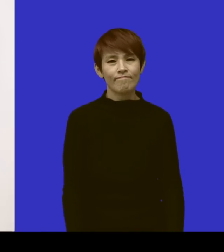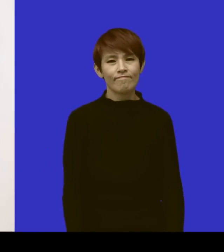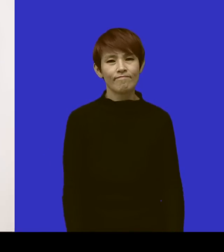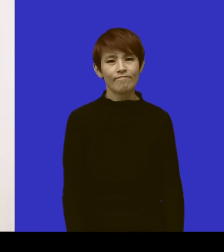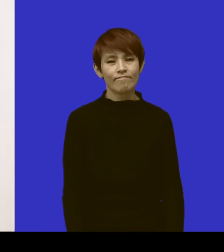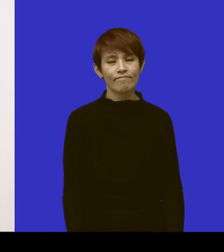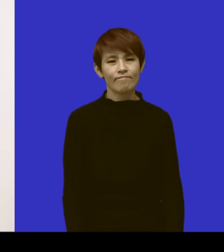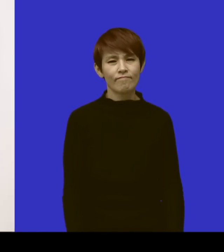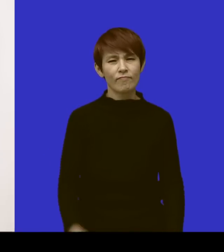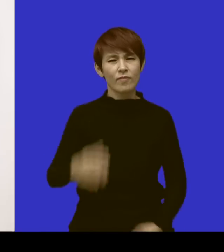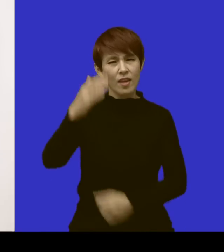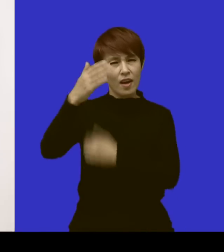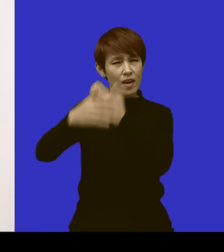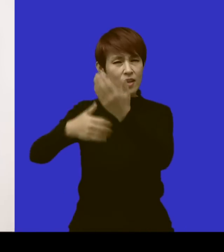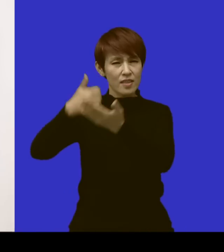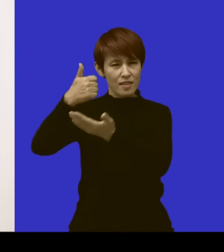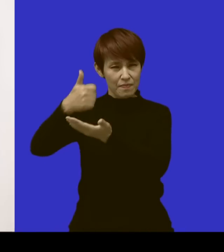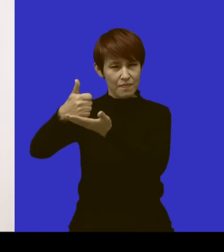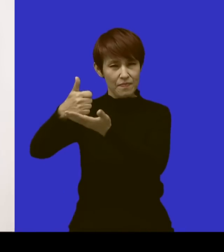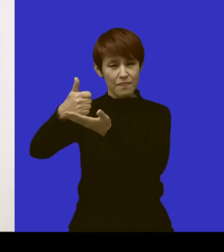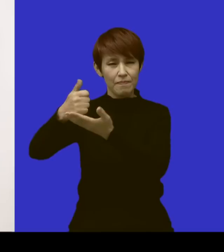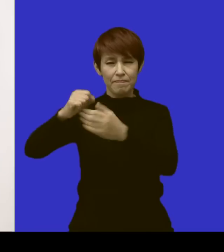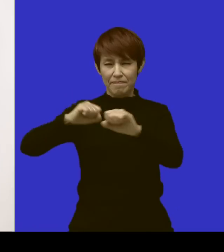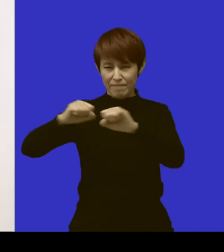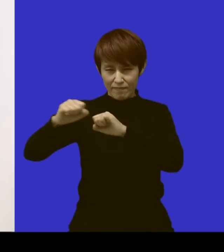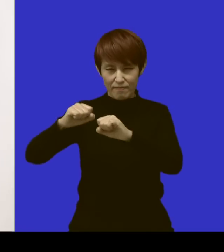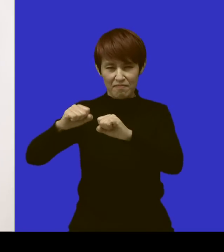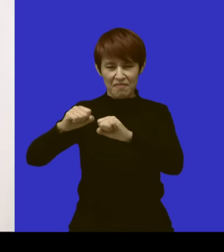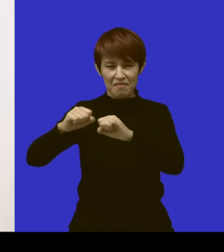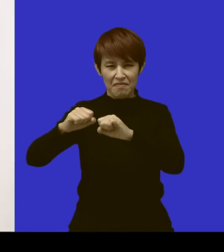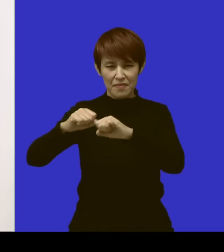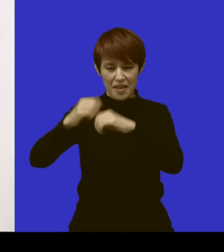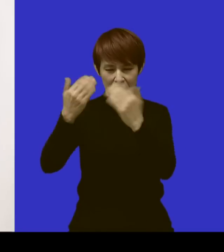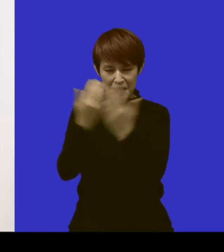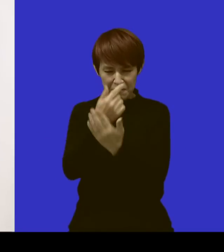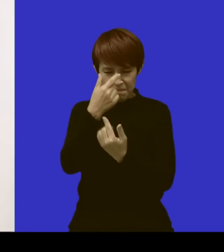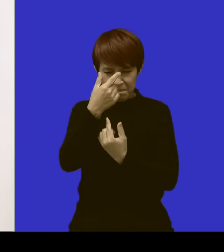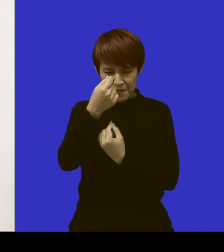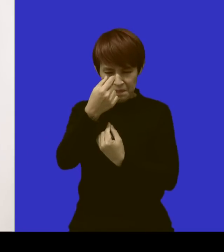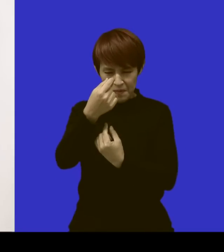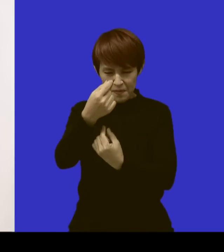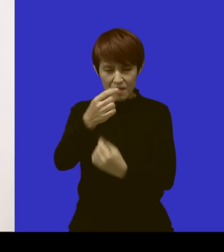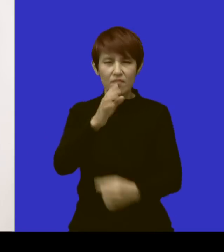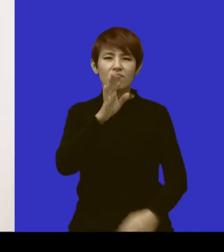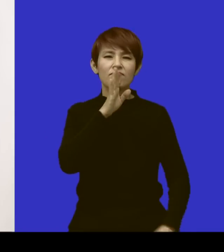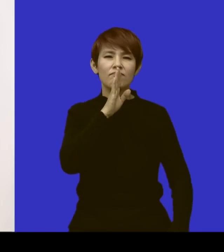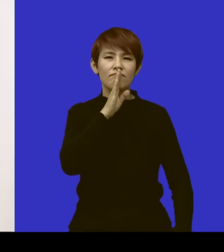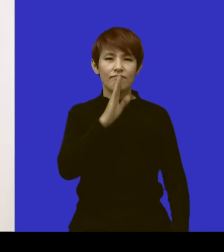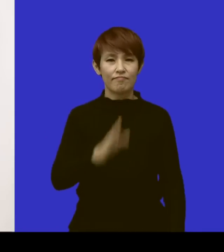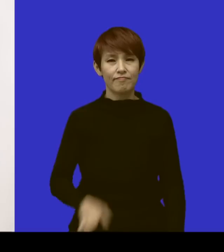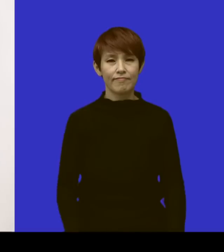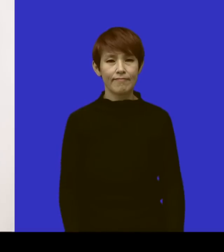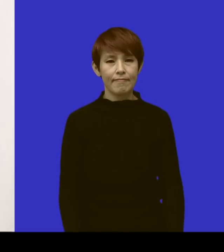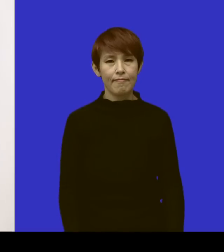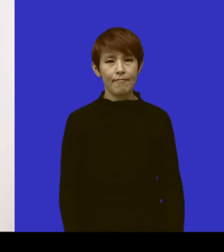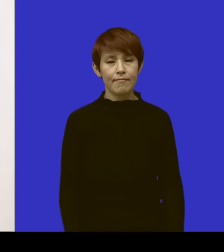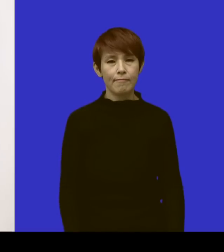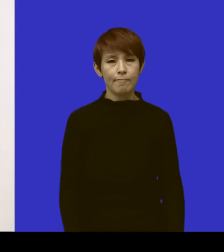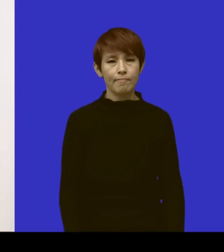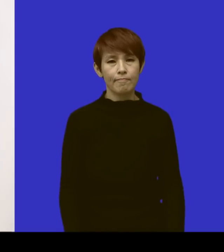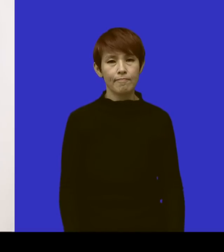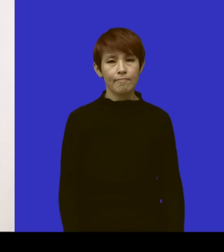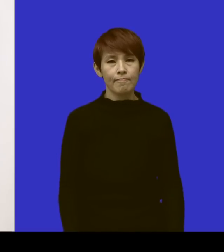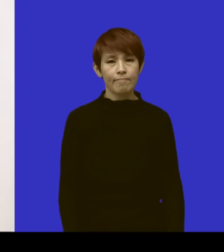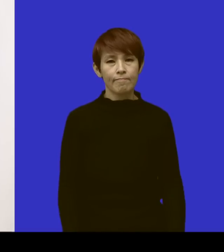이게 하나님이 하시는 일이 이게 1.1획도 틀린 게 없다 얘기하신 것처럼 오히려